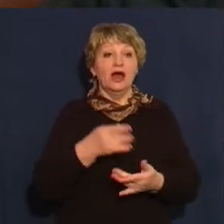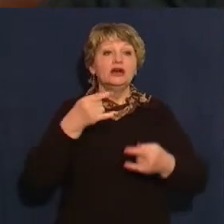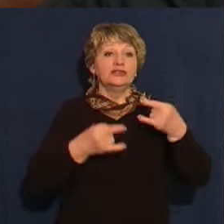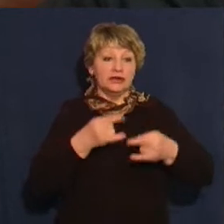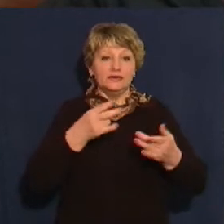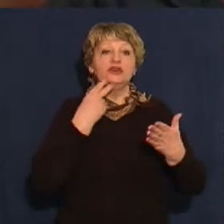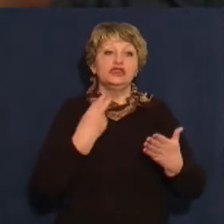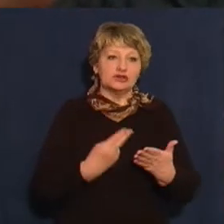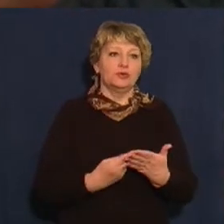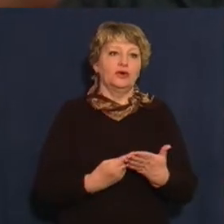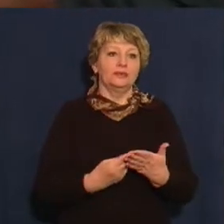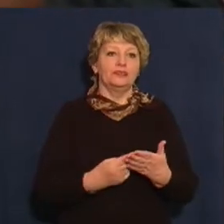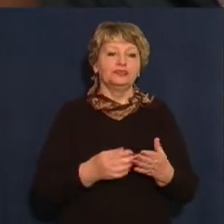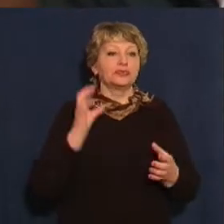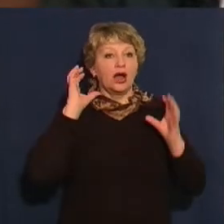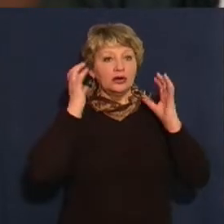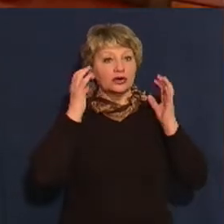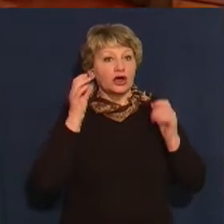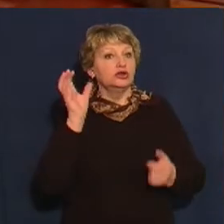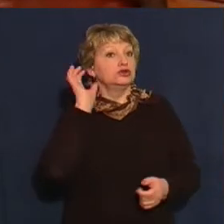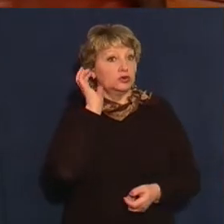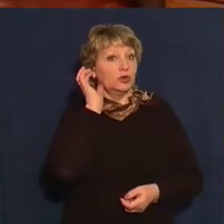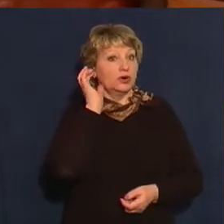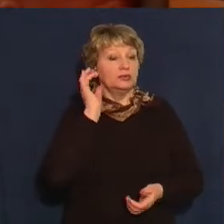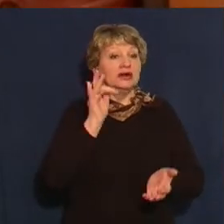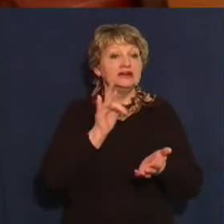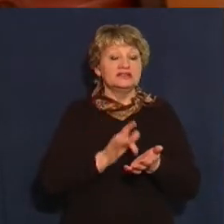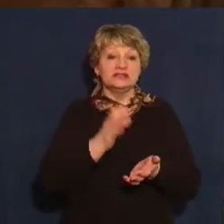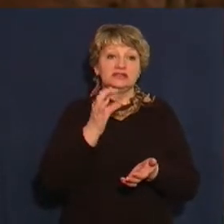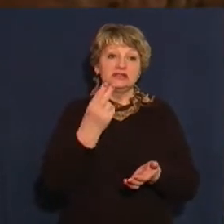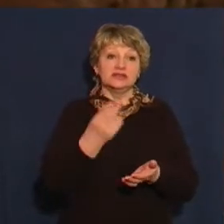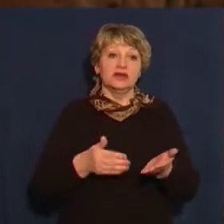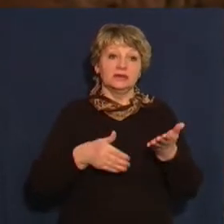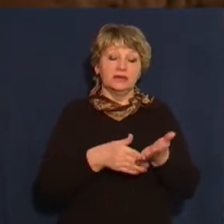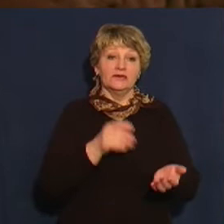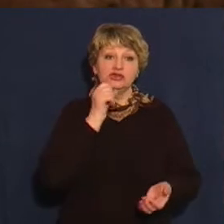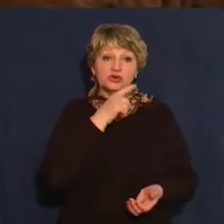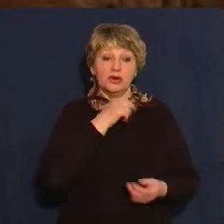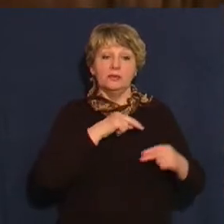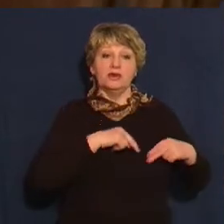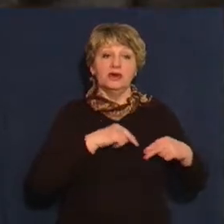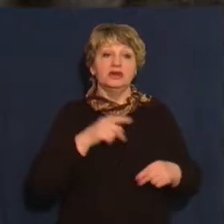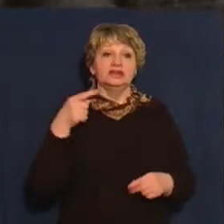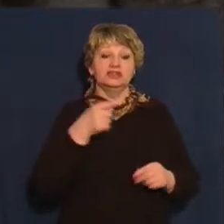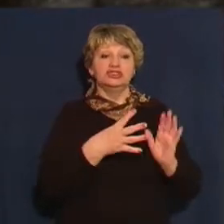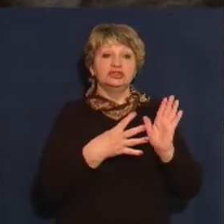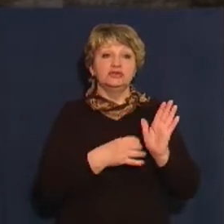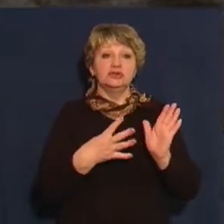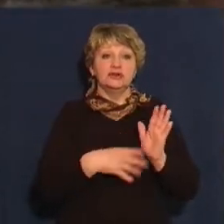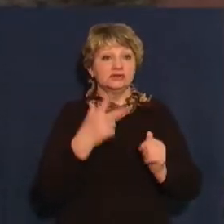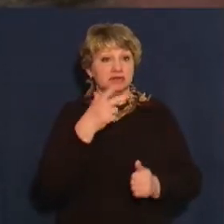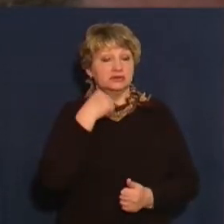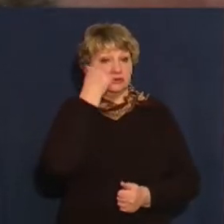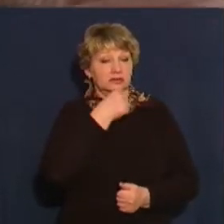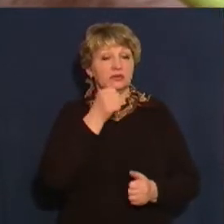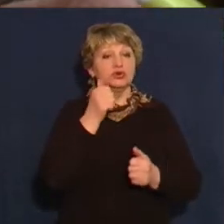смотримо, і радіо слухаємо. Центр соціальної допомоги у Золотоноші працює з 1993 року.